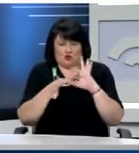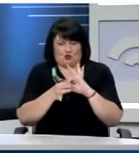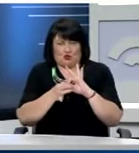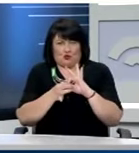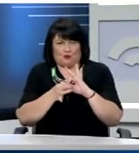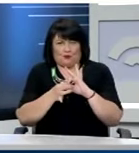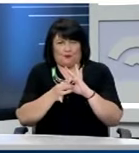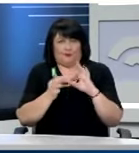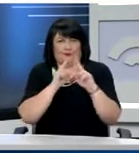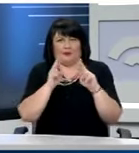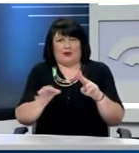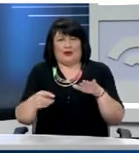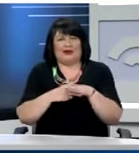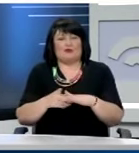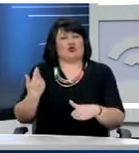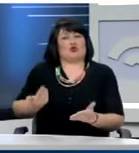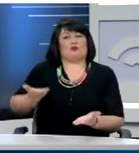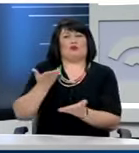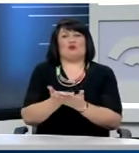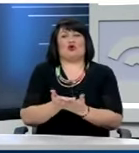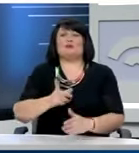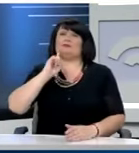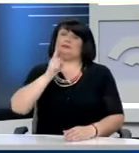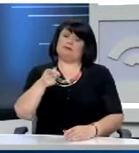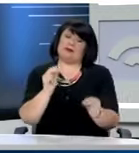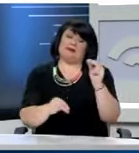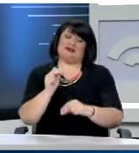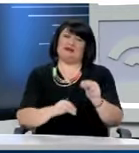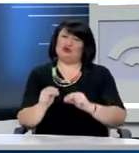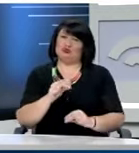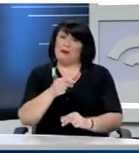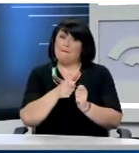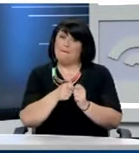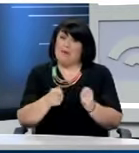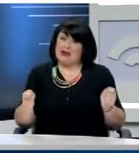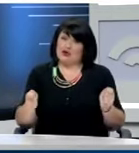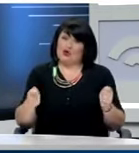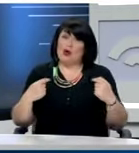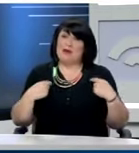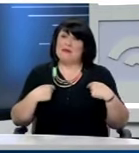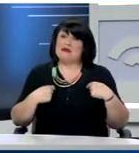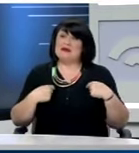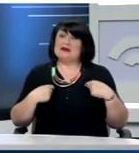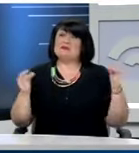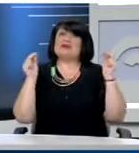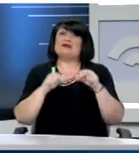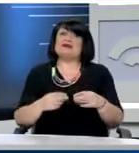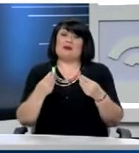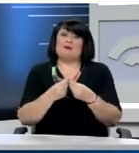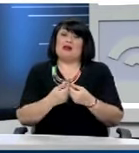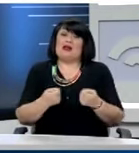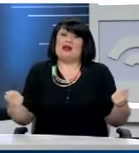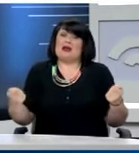είχε προτείνει το Διεθνές Νομισματικό Ταμείο, είχε επιβάλει να ψηφίσουμε και εμείς ψηφίσαμε να μην εφαρμοστεί από